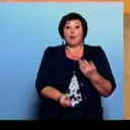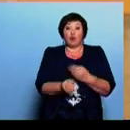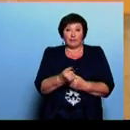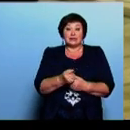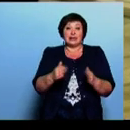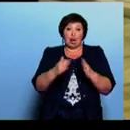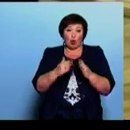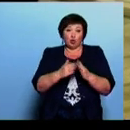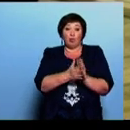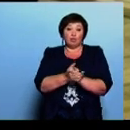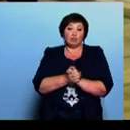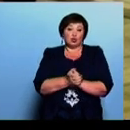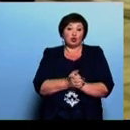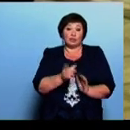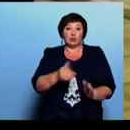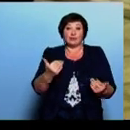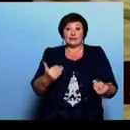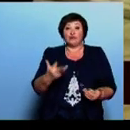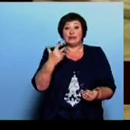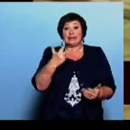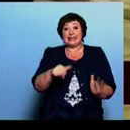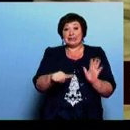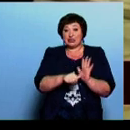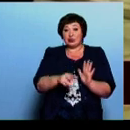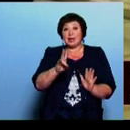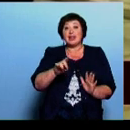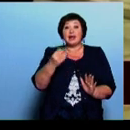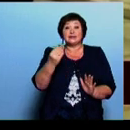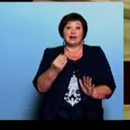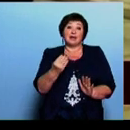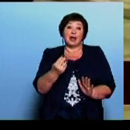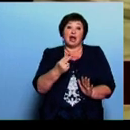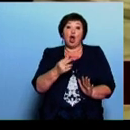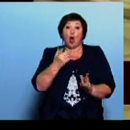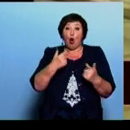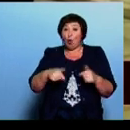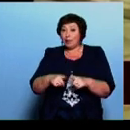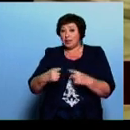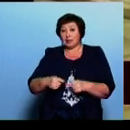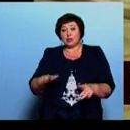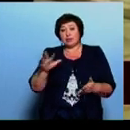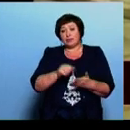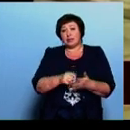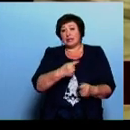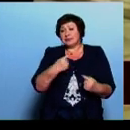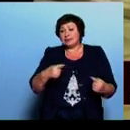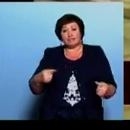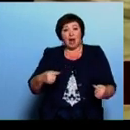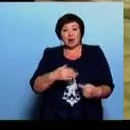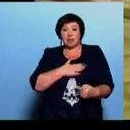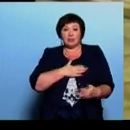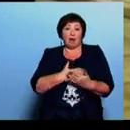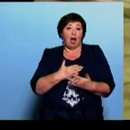народов. Сегодня 36 национально-культурных объединений здесь занимаются самыми разными активностями.